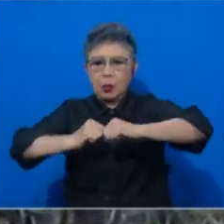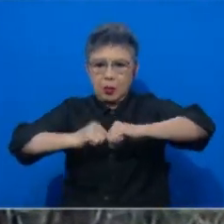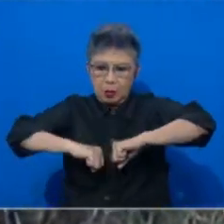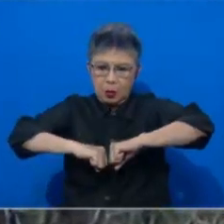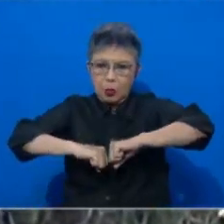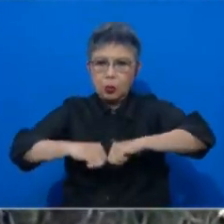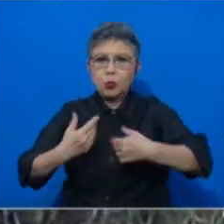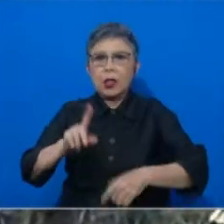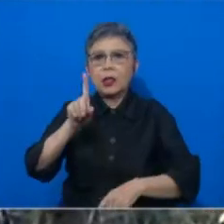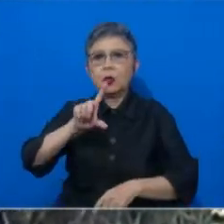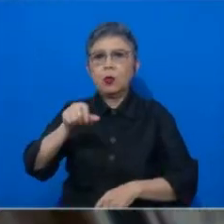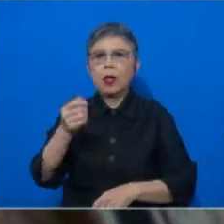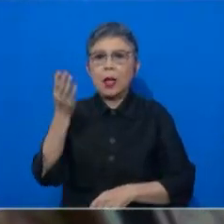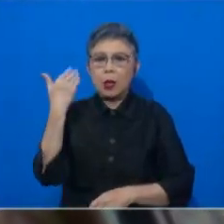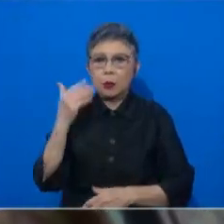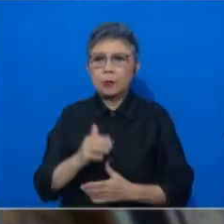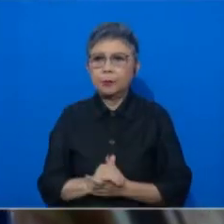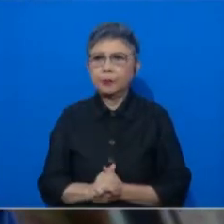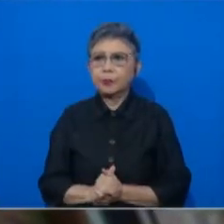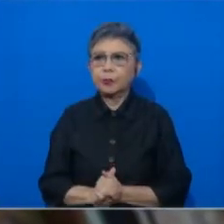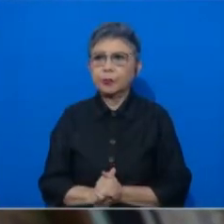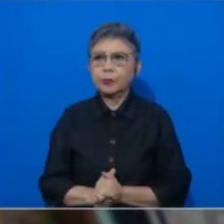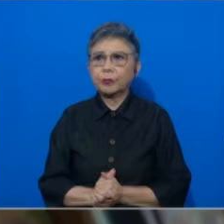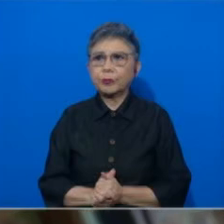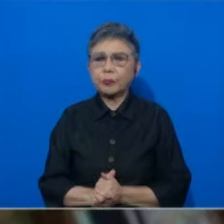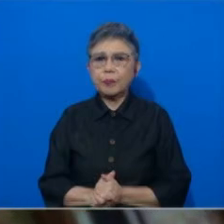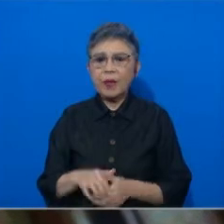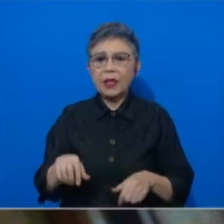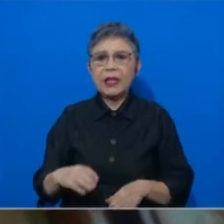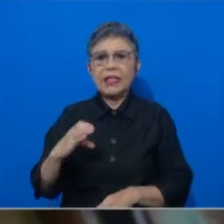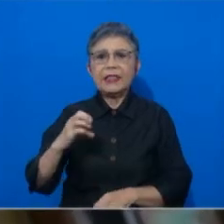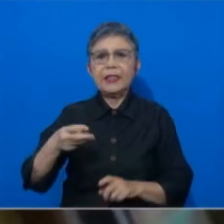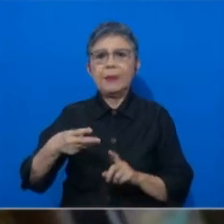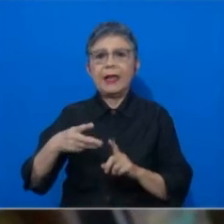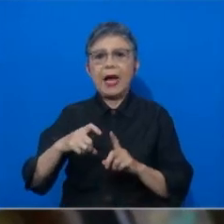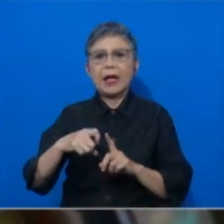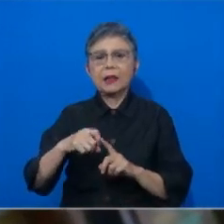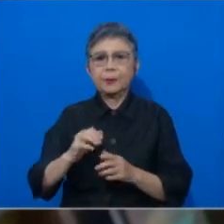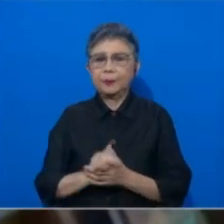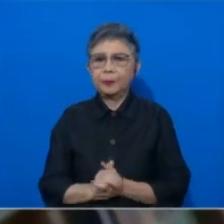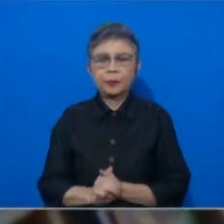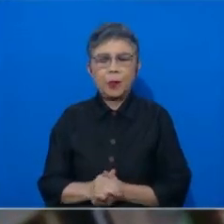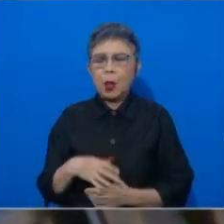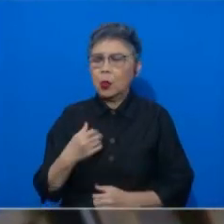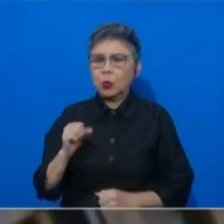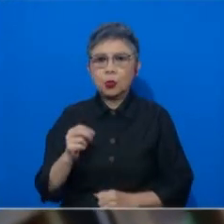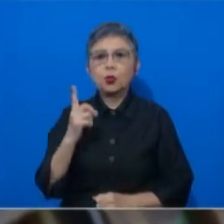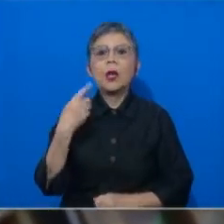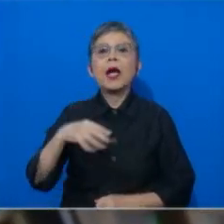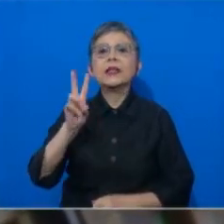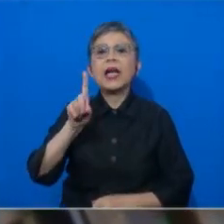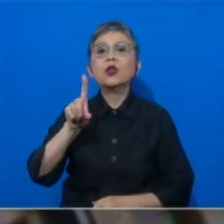satu bulan lalu. Jembatan Cibadak yang mengaliri Sungai Cikaso yang kondisinya sudah satu bulan